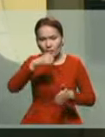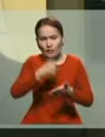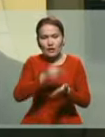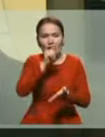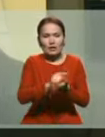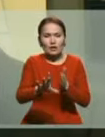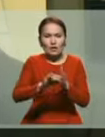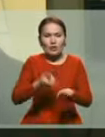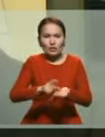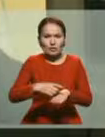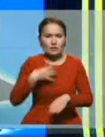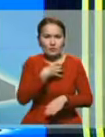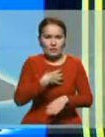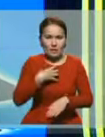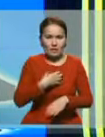жасау өте маңызды.